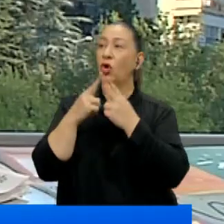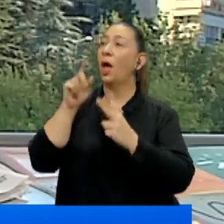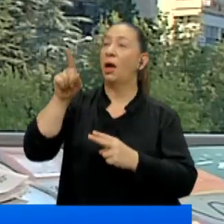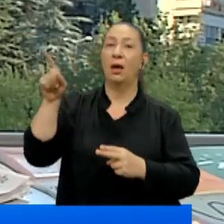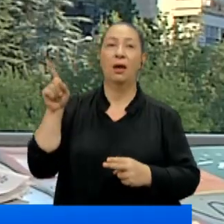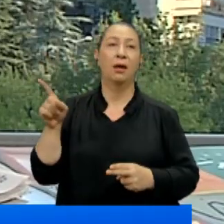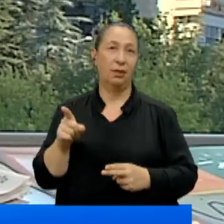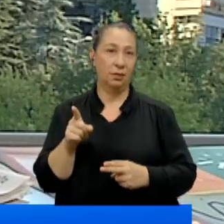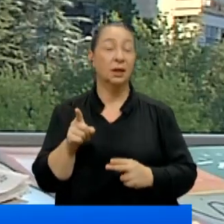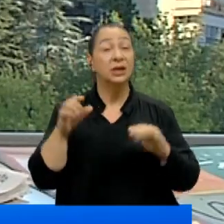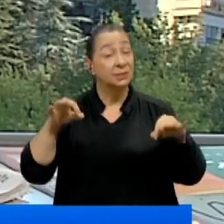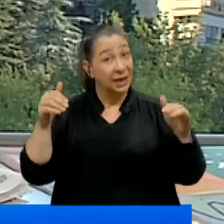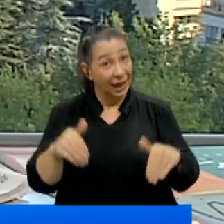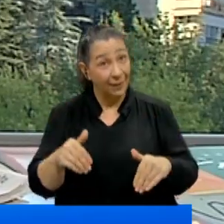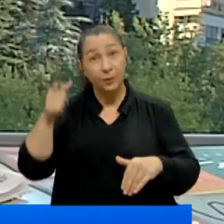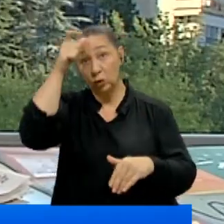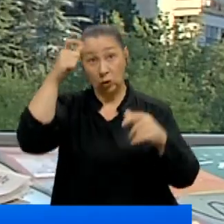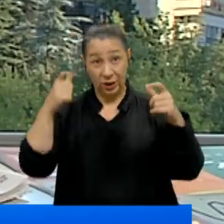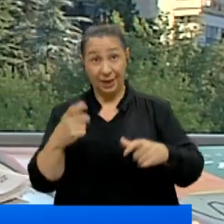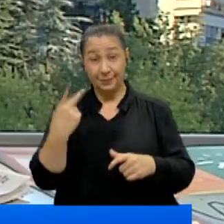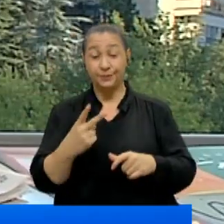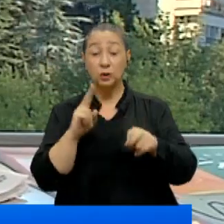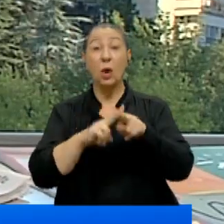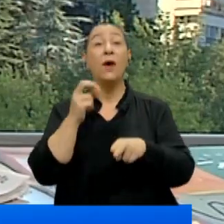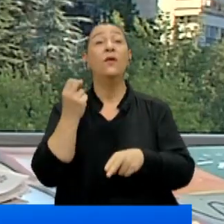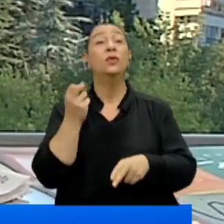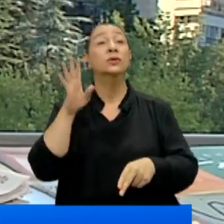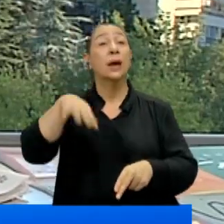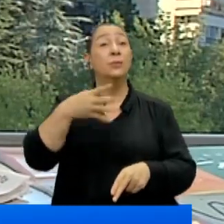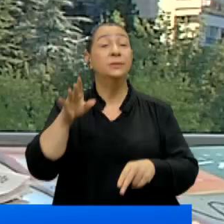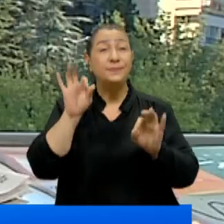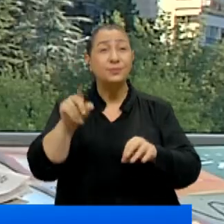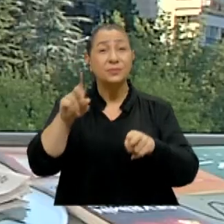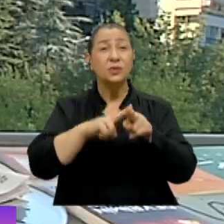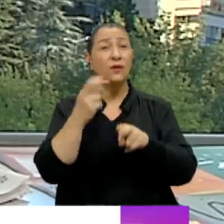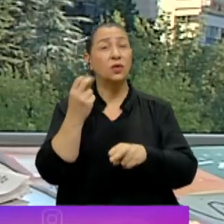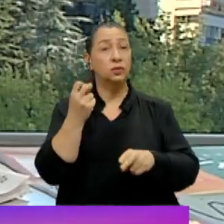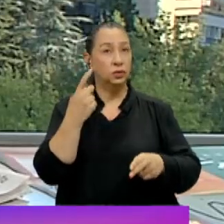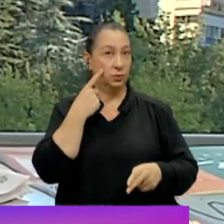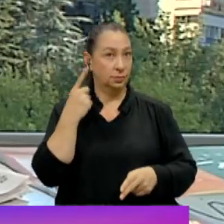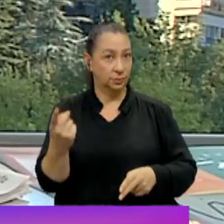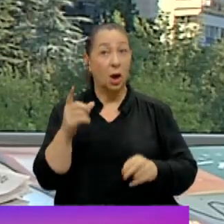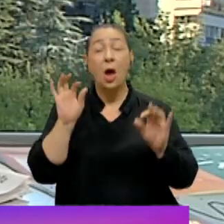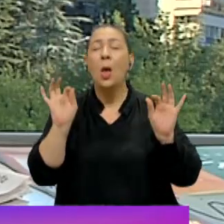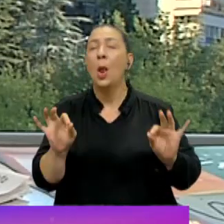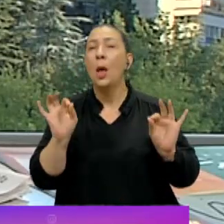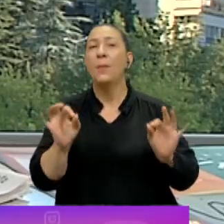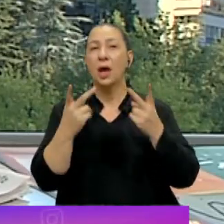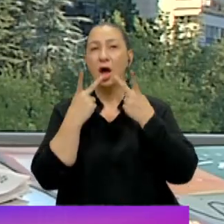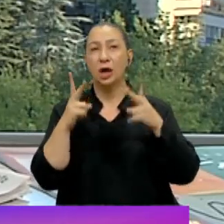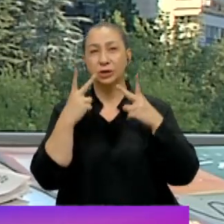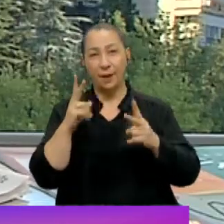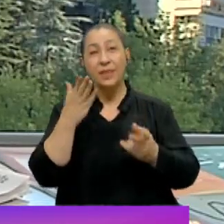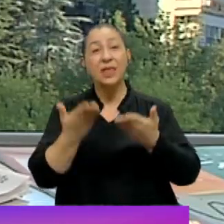diğer ülkeleri. Şimdi gelelim Türkiye'nin koronavirüs tablosu. Hemen o tablo ve yine önemli